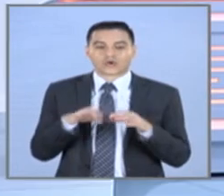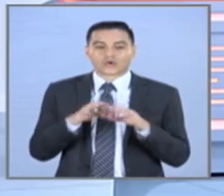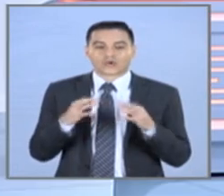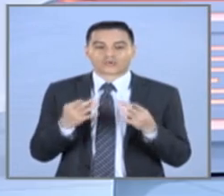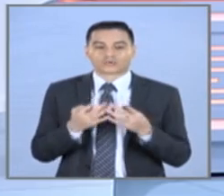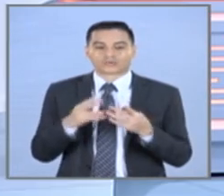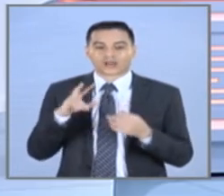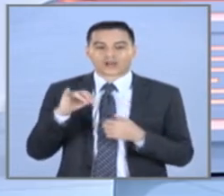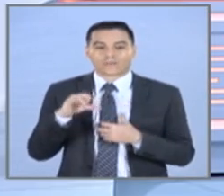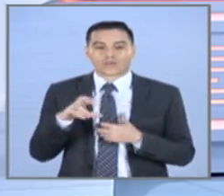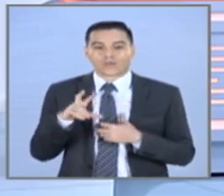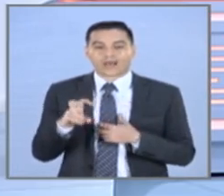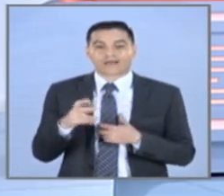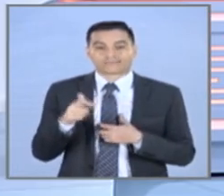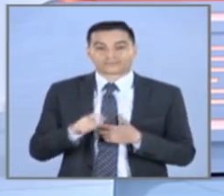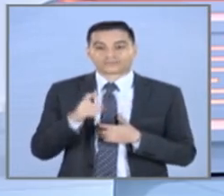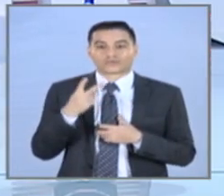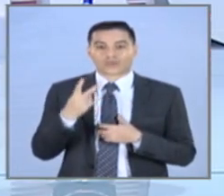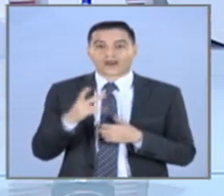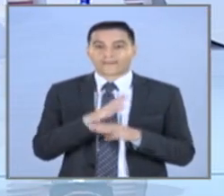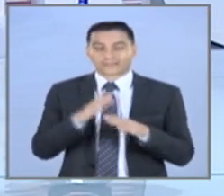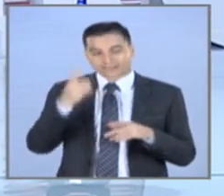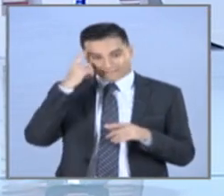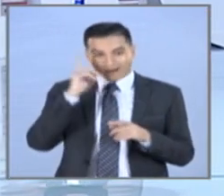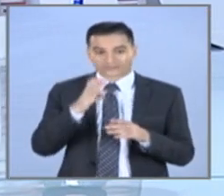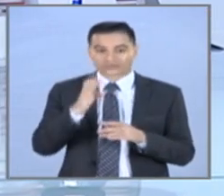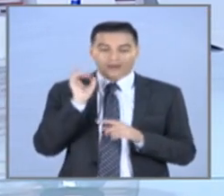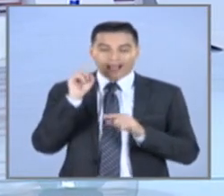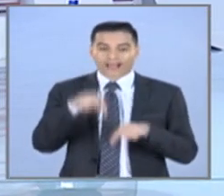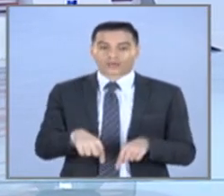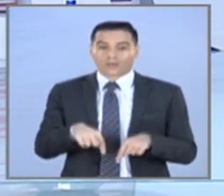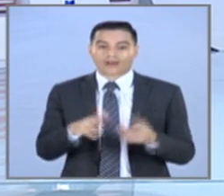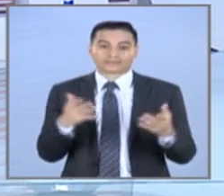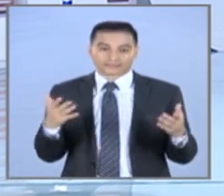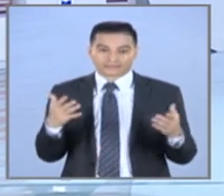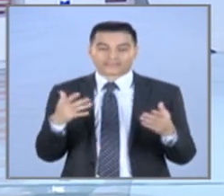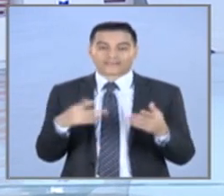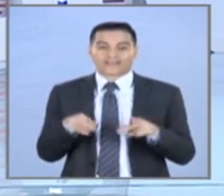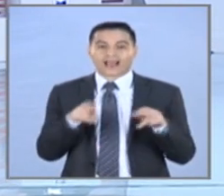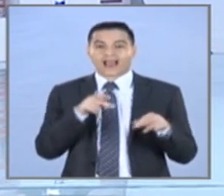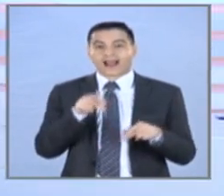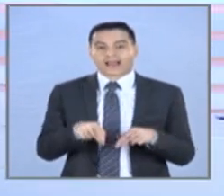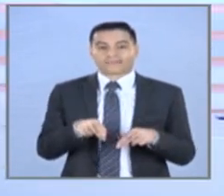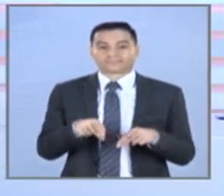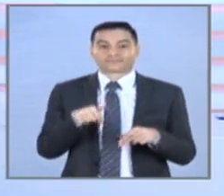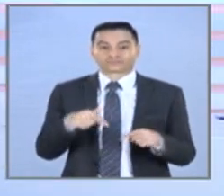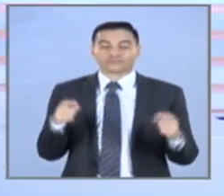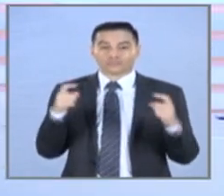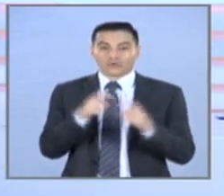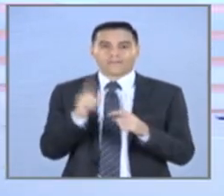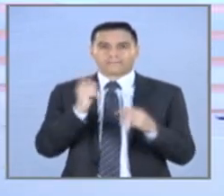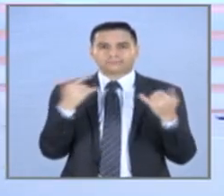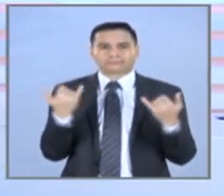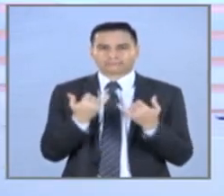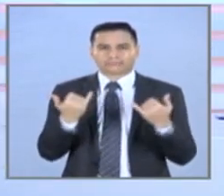عيلة الجمولة. سؤالين ما تجاوبوش لحد دلوقتي في الحلقة. مباراة